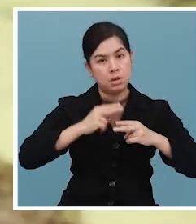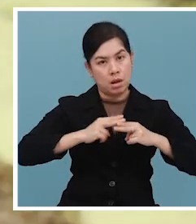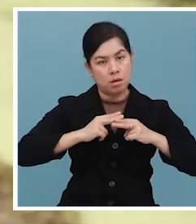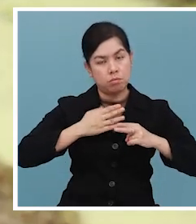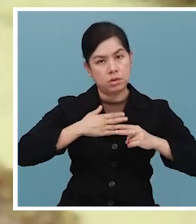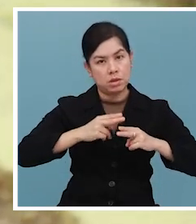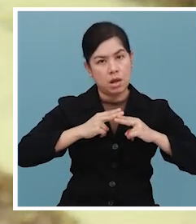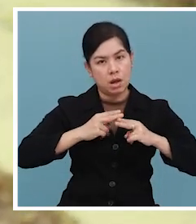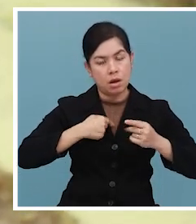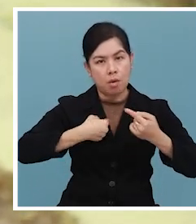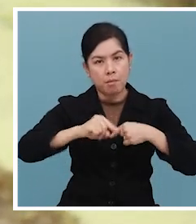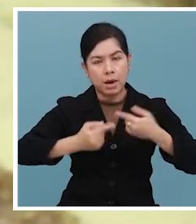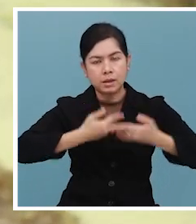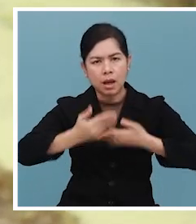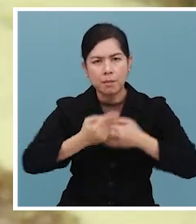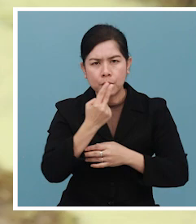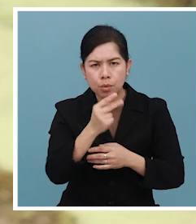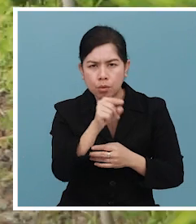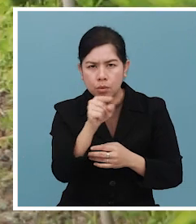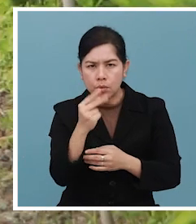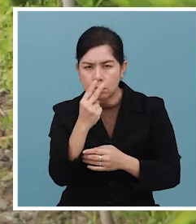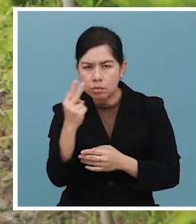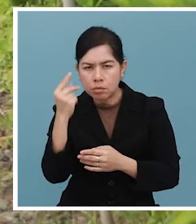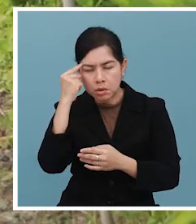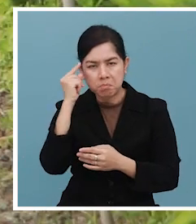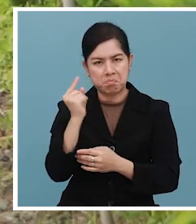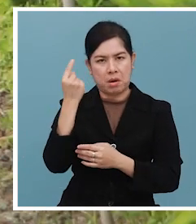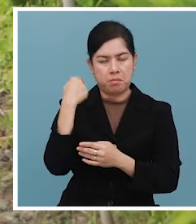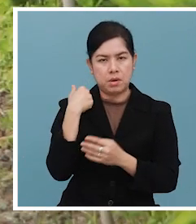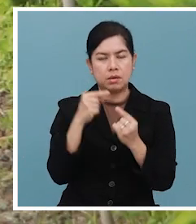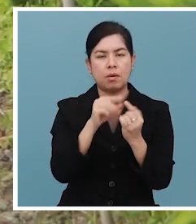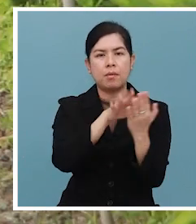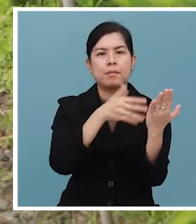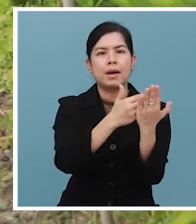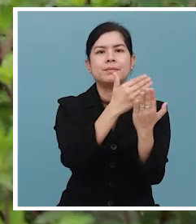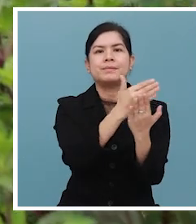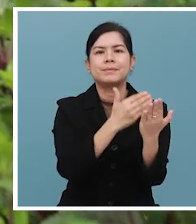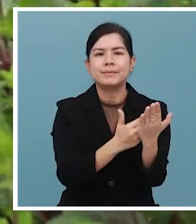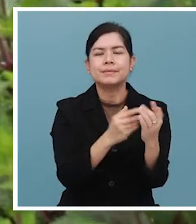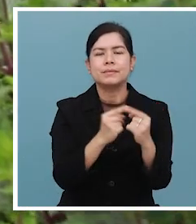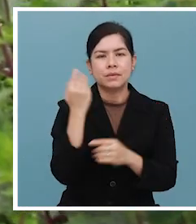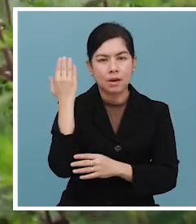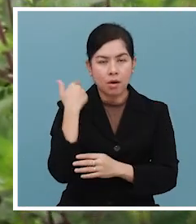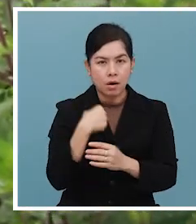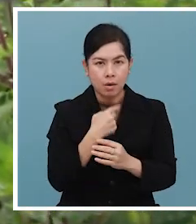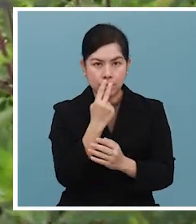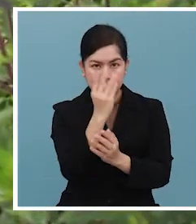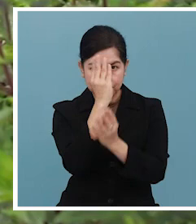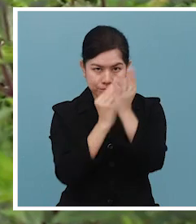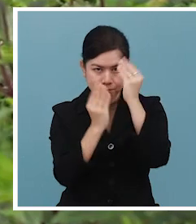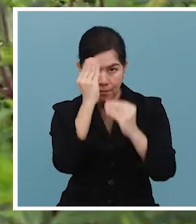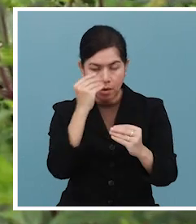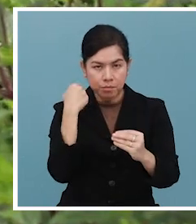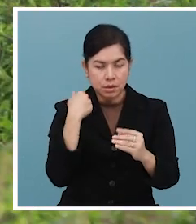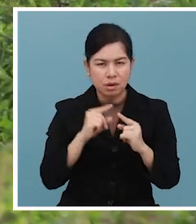อง วิธีคิดเอง ใช่เราไปตลาดแล้วเราจะคิดเองได ้ เราจะกลับมาวางแผนได ้ เมื่อก่อนเราก็เรียนรู้จากเกษตรนะวางแผน